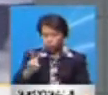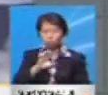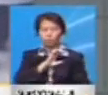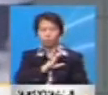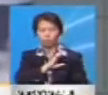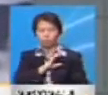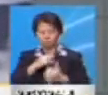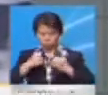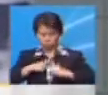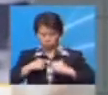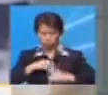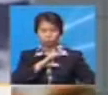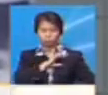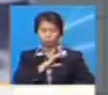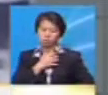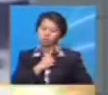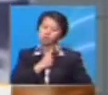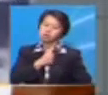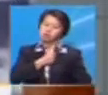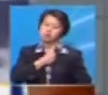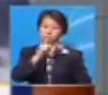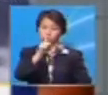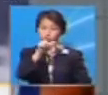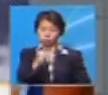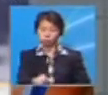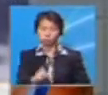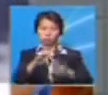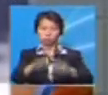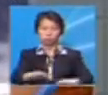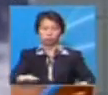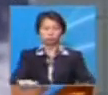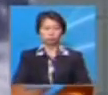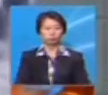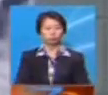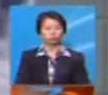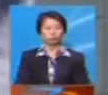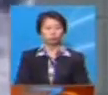individu beruniform polis memeras ugut seorang pelajar.